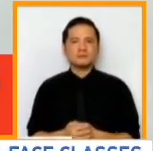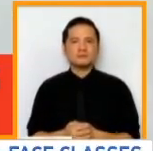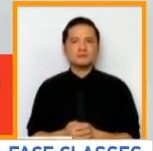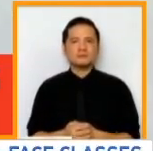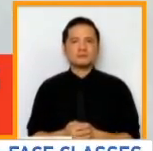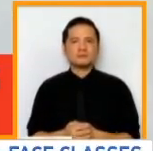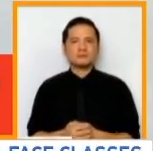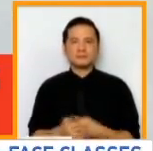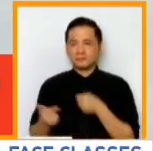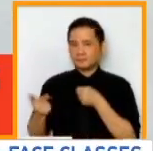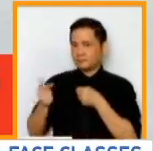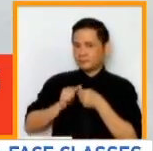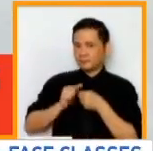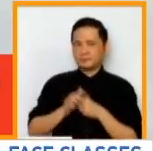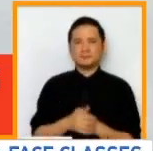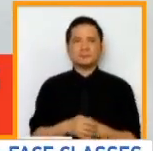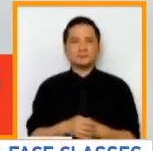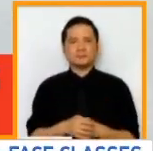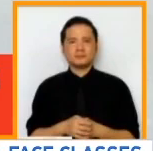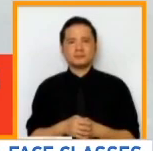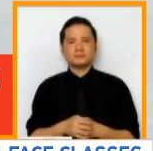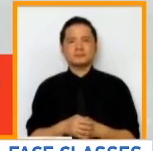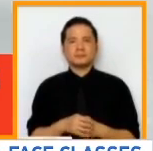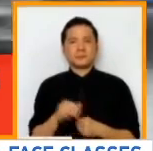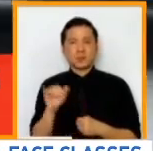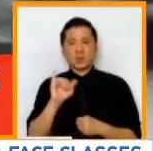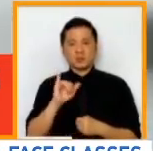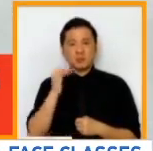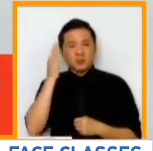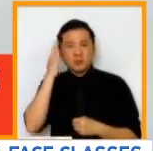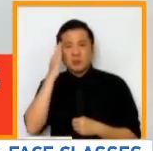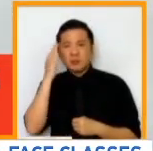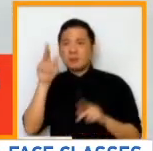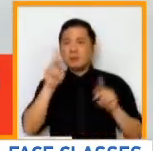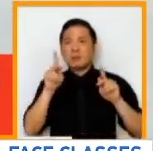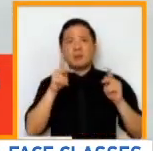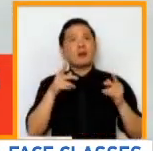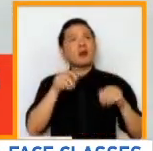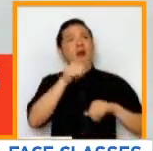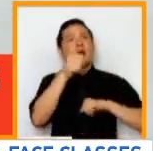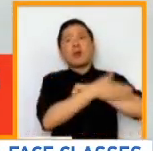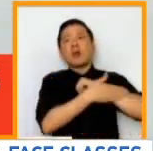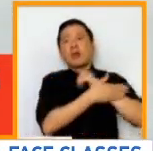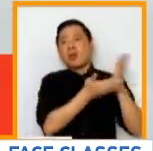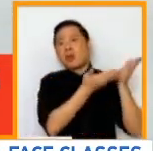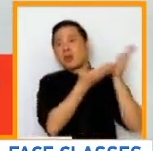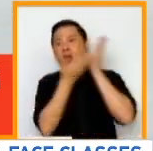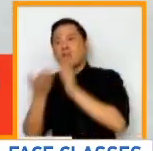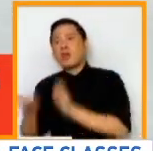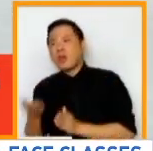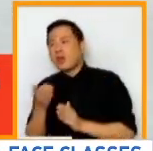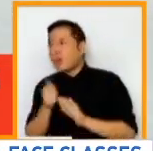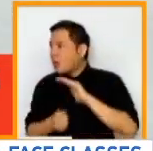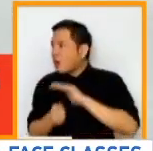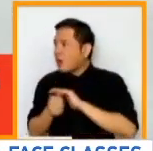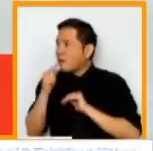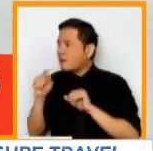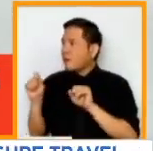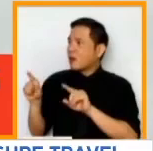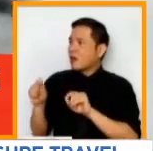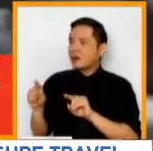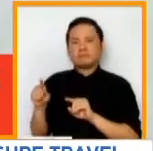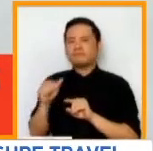Susan, hindi rin daw nakatulong yung issue ng smuggling ng mga gulay. At yung mga direktang epekto rito ay nawala raw yung mga imported na